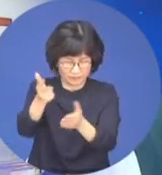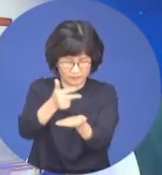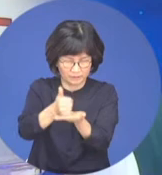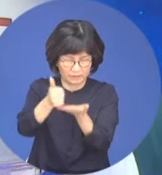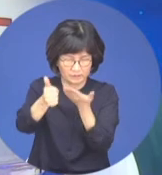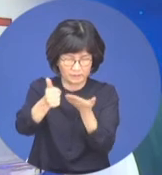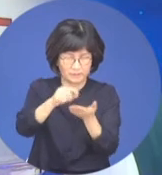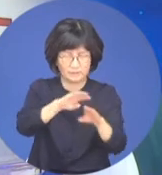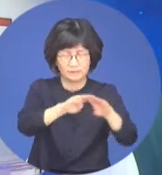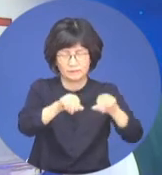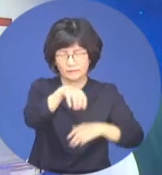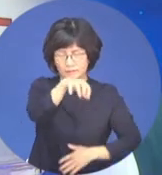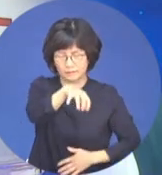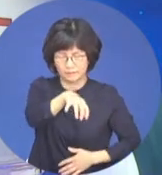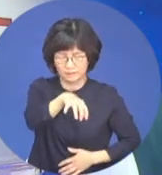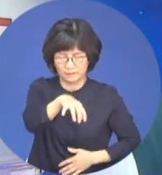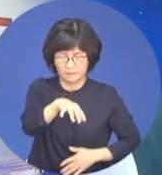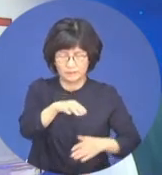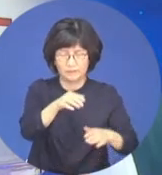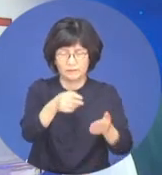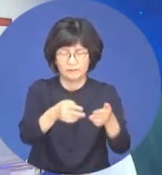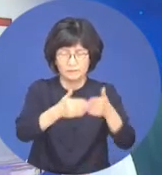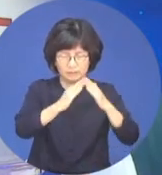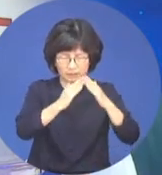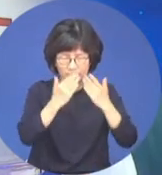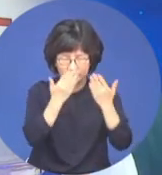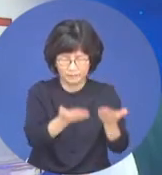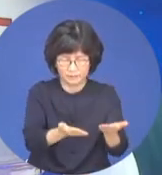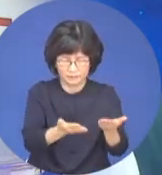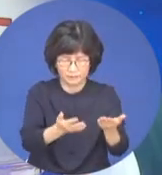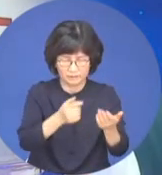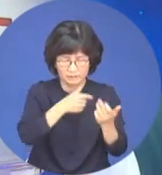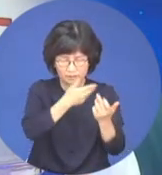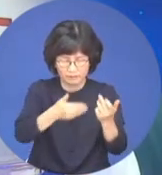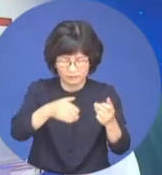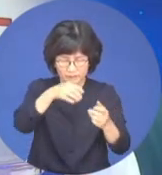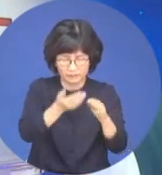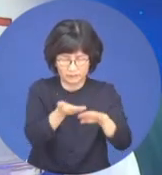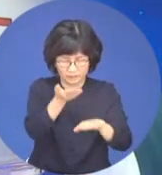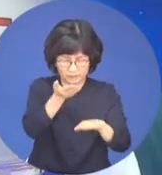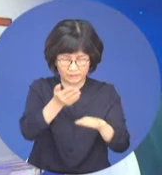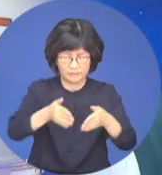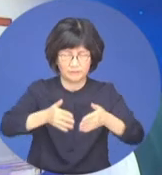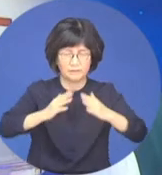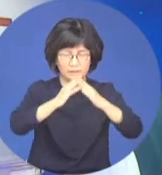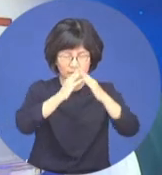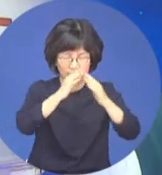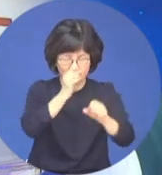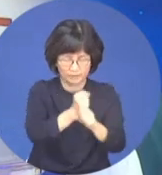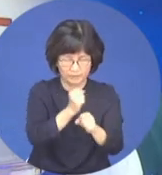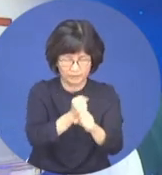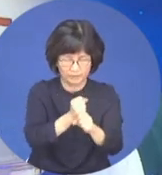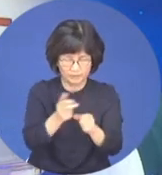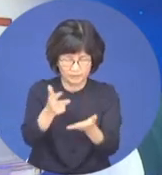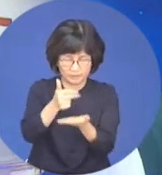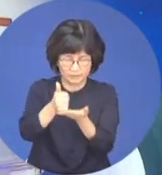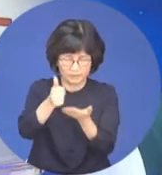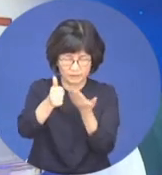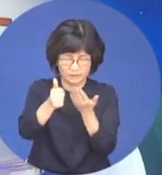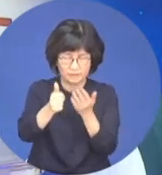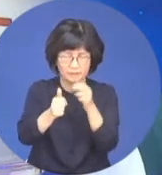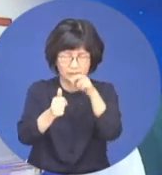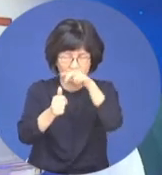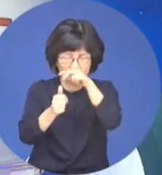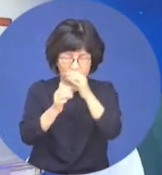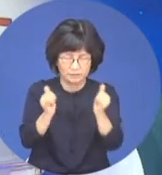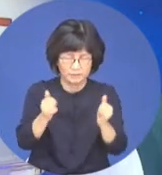터를 바다 위에 세우시며 강들 위에 건설하셨도다. 여호와의 산에 오를 자가 누구며 그의